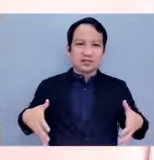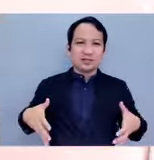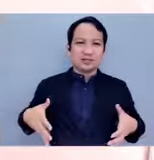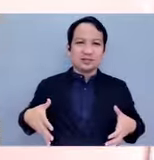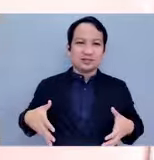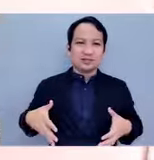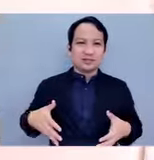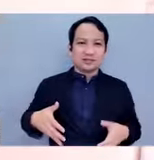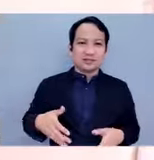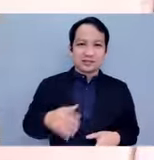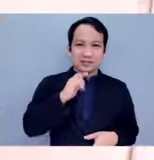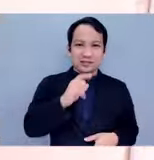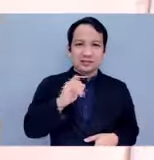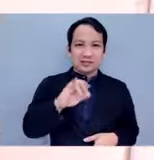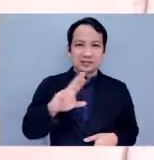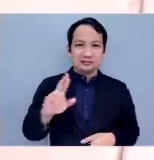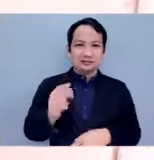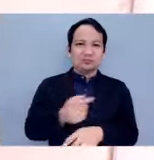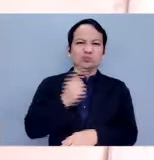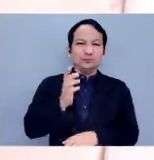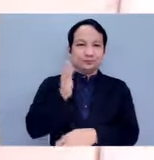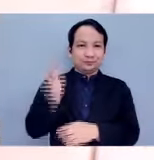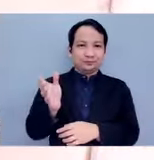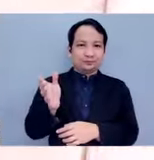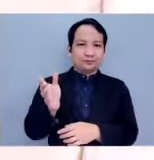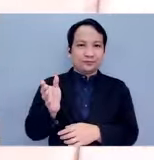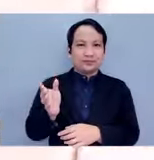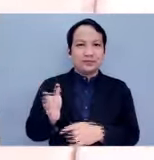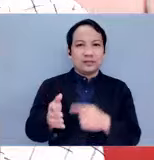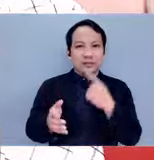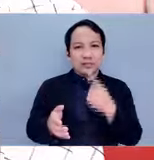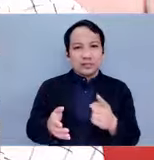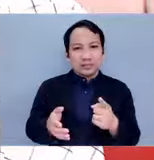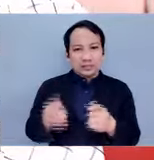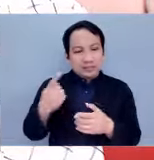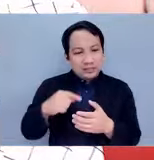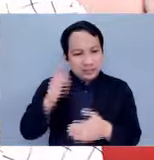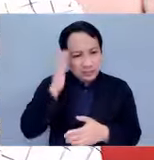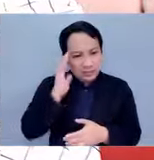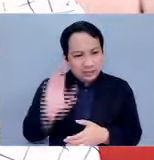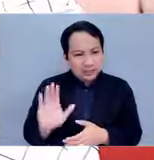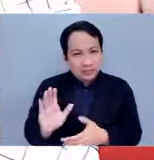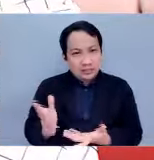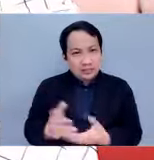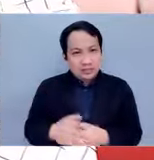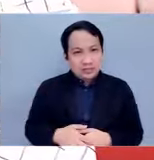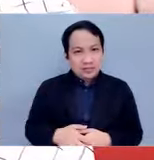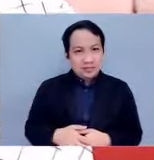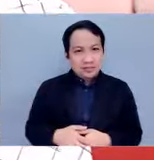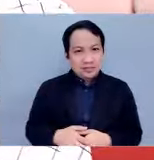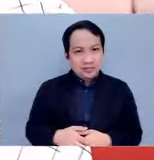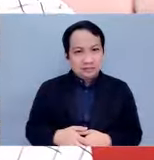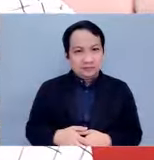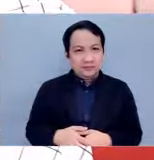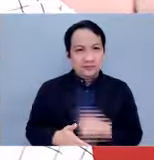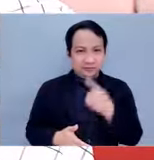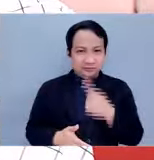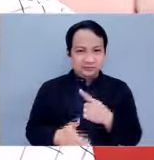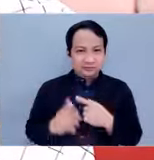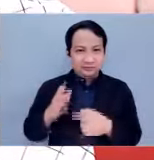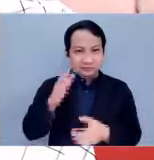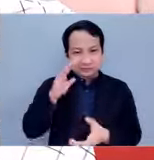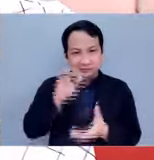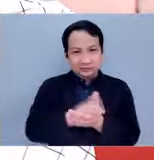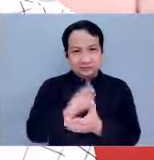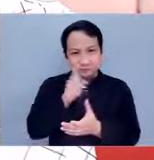Ironheart for a very long time. Base ka doon for quite some time. Kaya alam, at saka, ang akong bana, di ba, he's Bisaya, kaya kagabalo